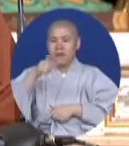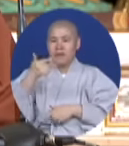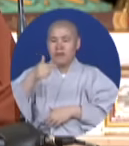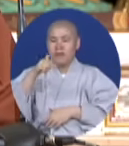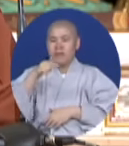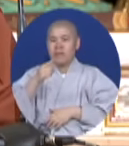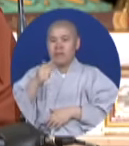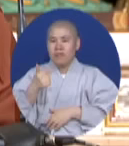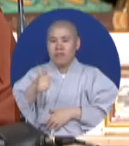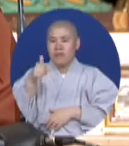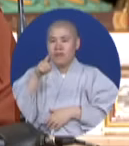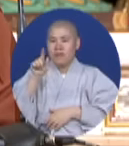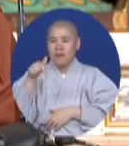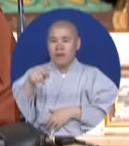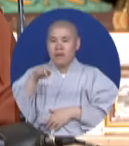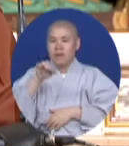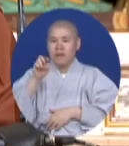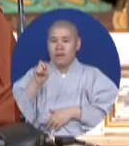심초기.